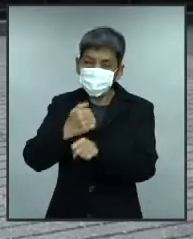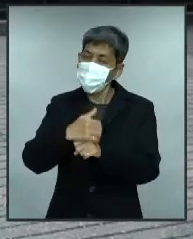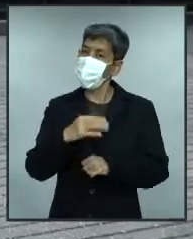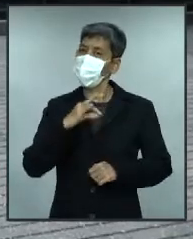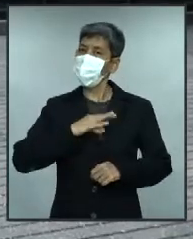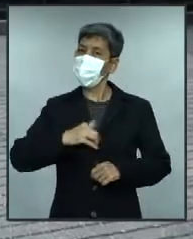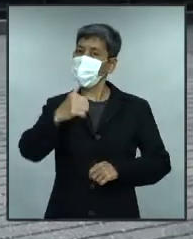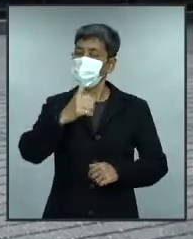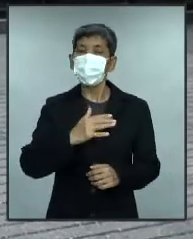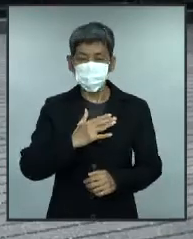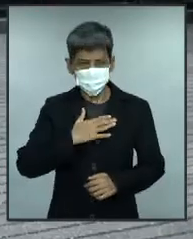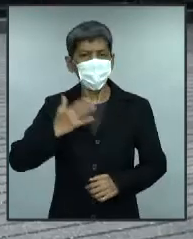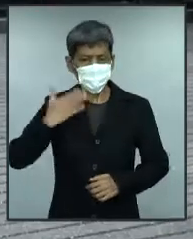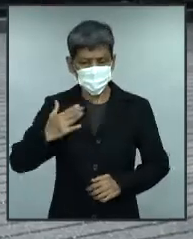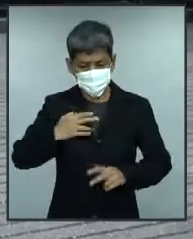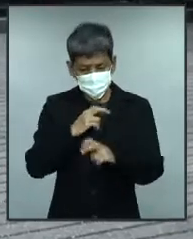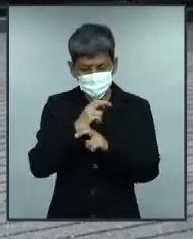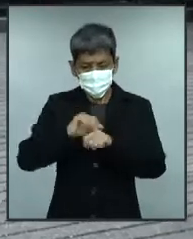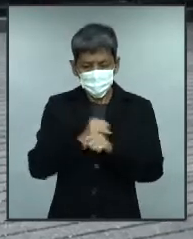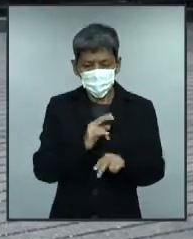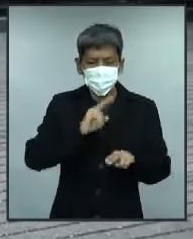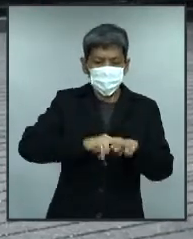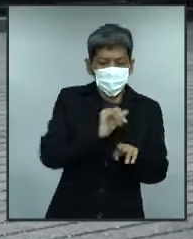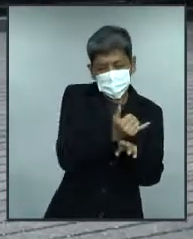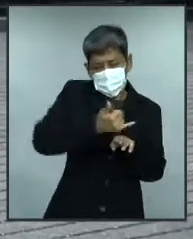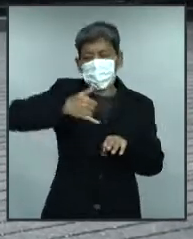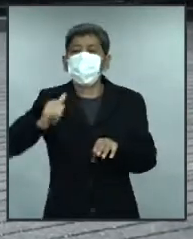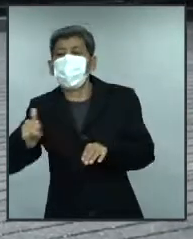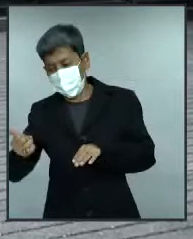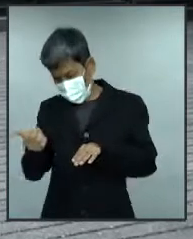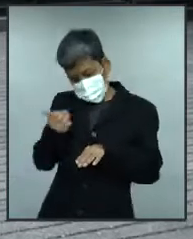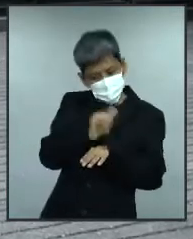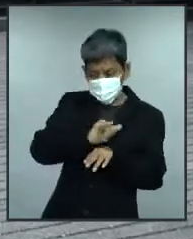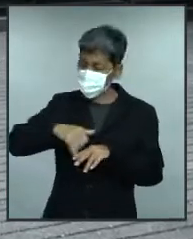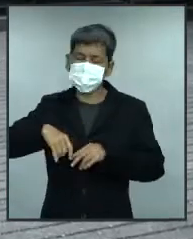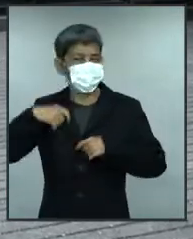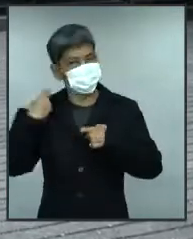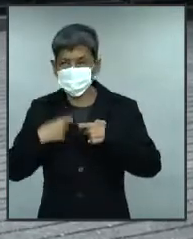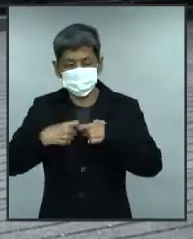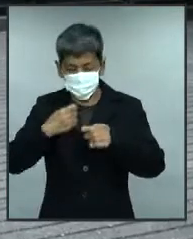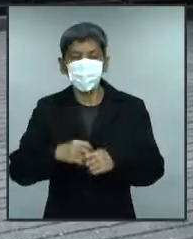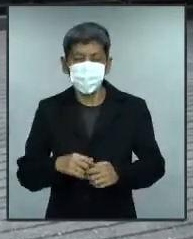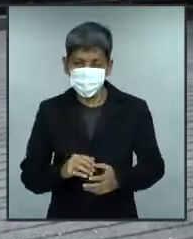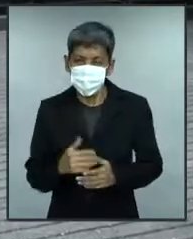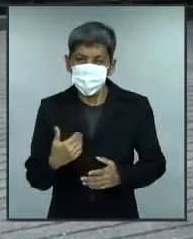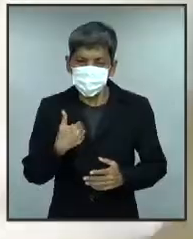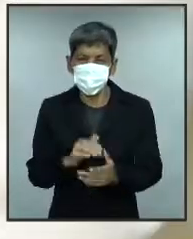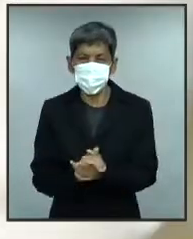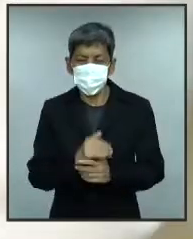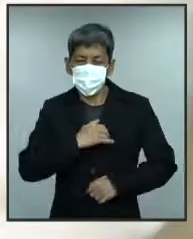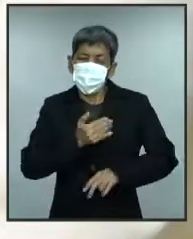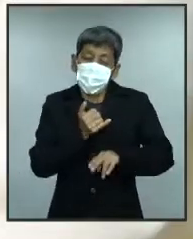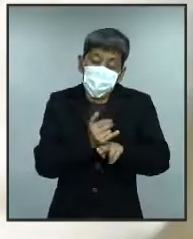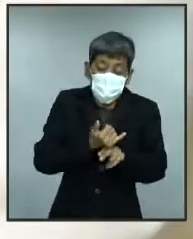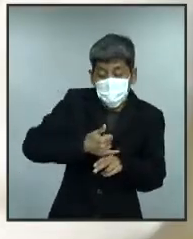ามารถ ผมว่าก็ดีนะอย่างผมเคยกระดูกหักแล้วต้องมานั่งย้ายตัวเนี่ยโอ้โหทรมาน มากครับจริงๆก็ทรมานทั้งค